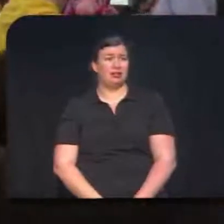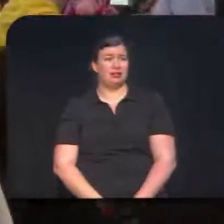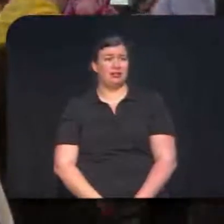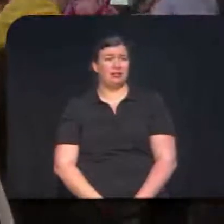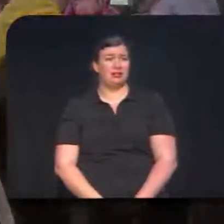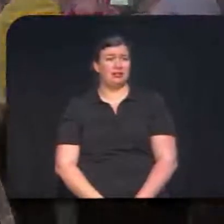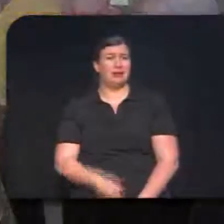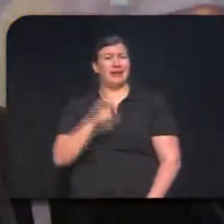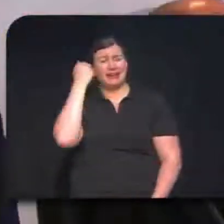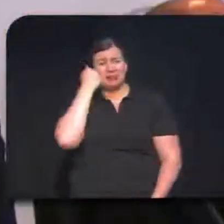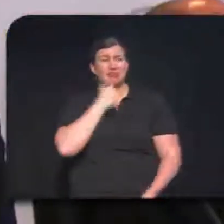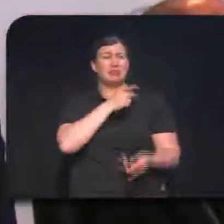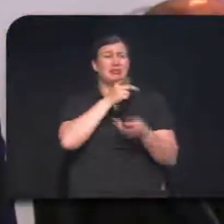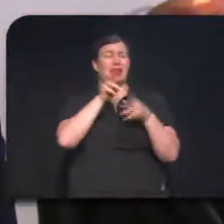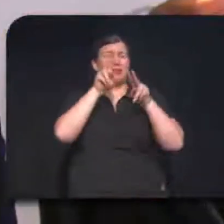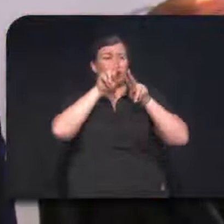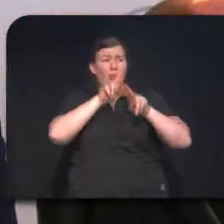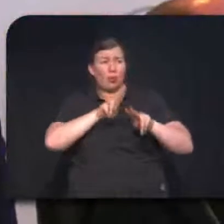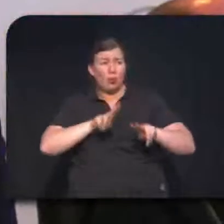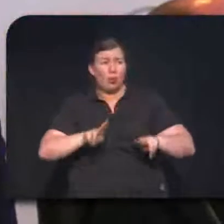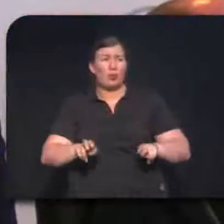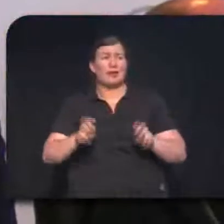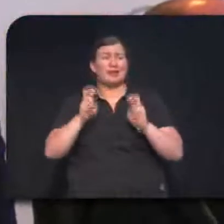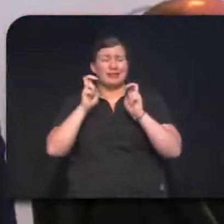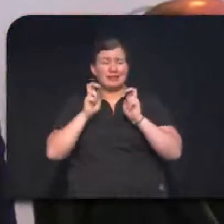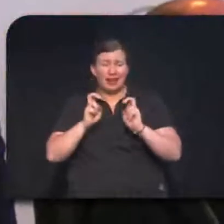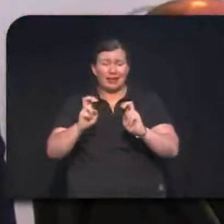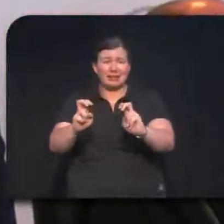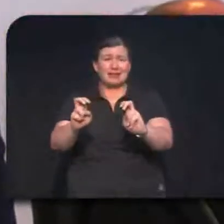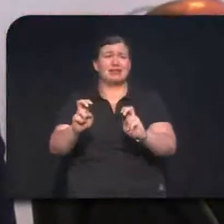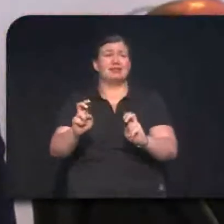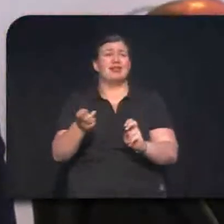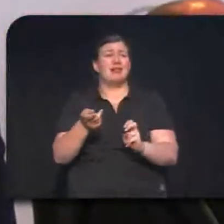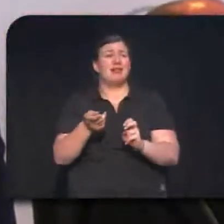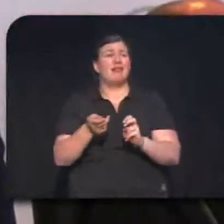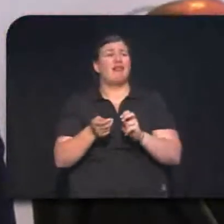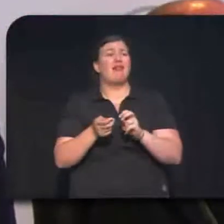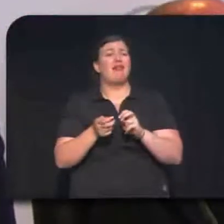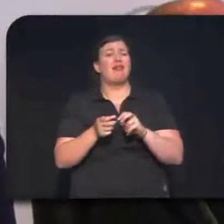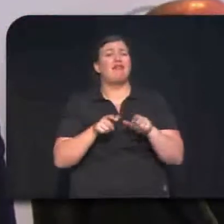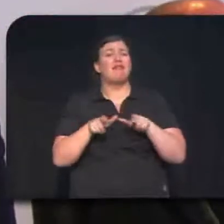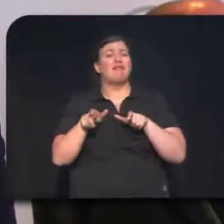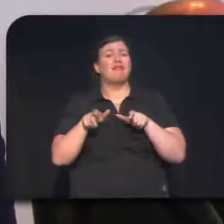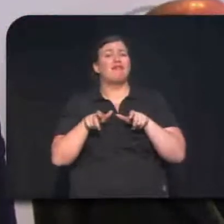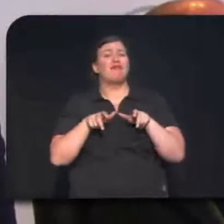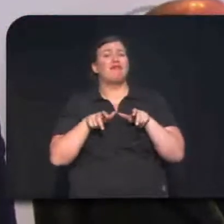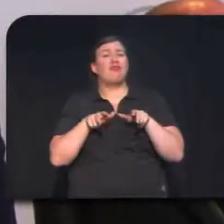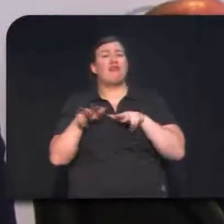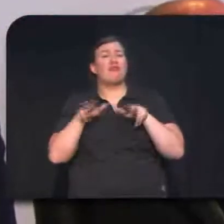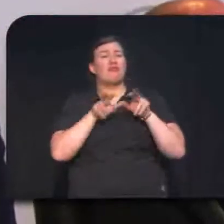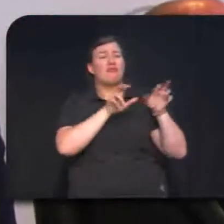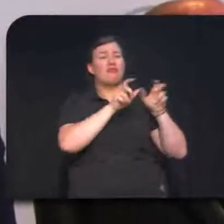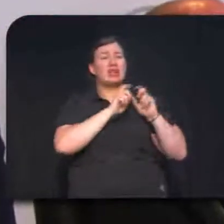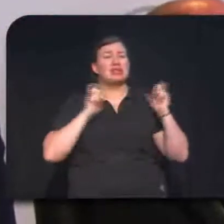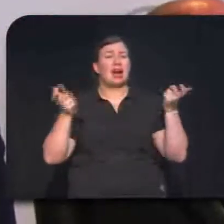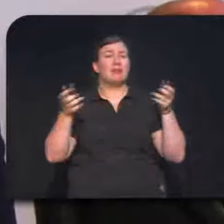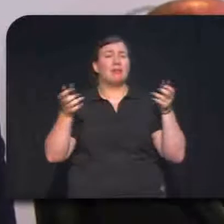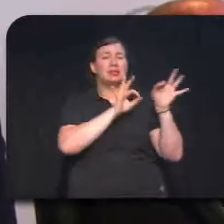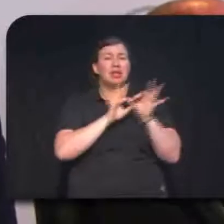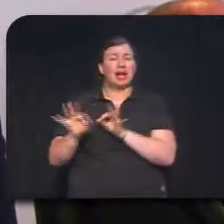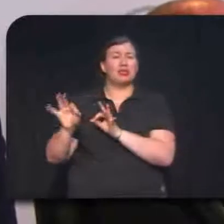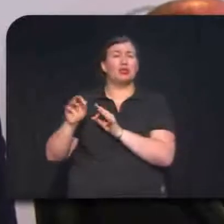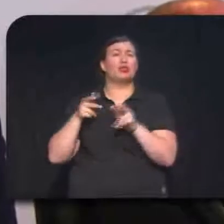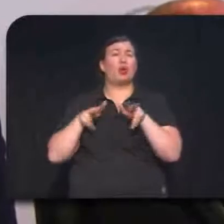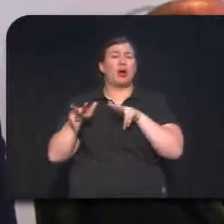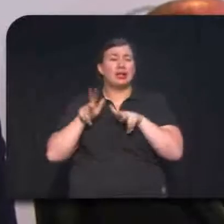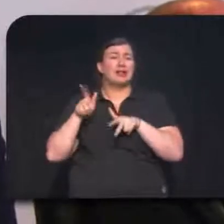bitte setzt euch wieder hin die Versammlungsleitung und die Orgel haben das alles unter Kontrolle wir sind hier im politisch zu arbeiten